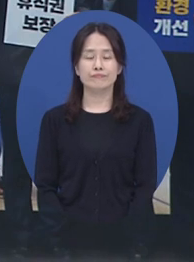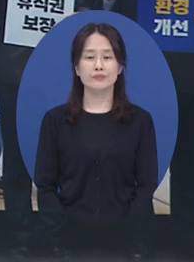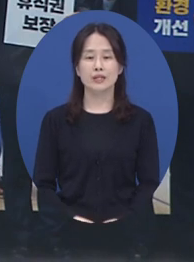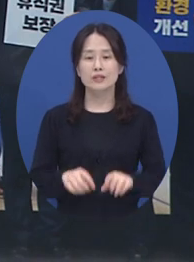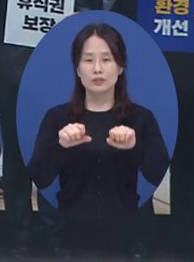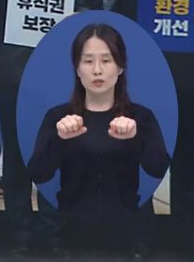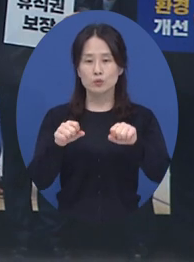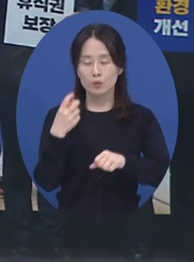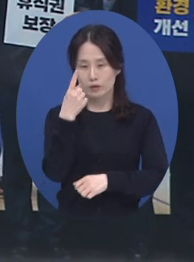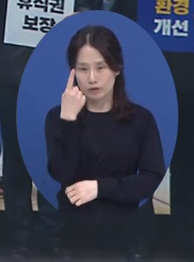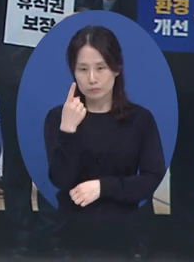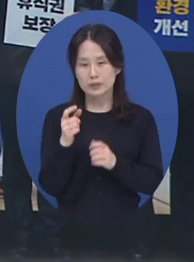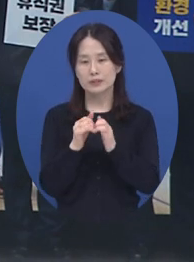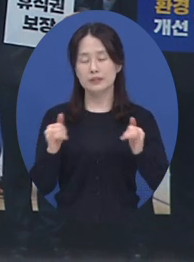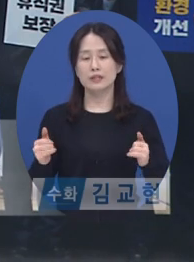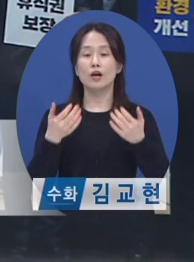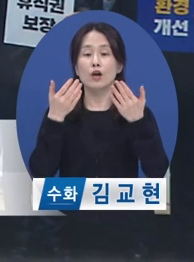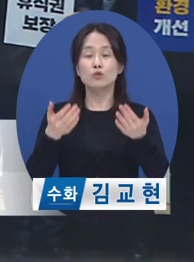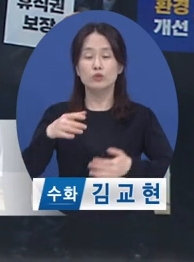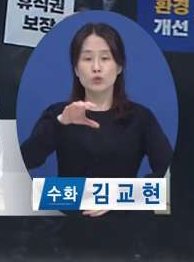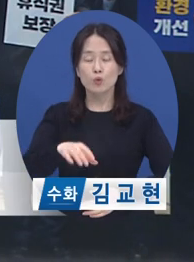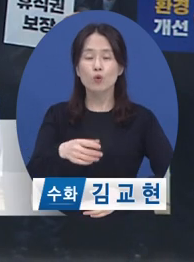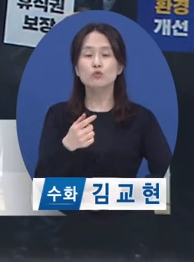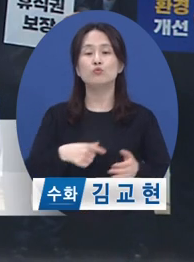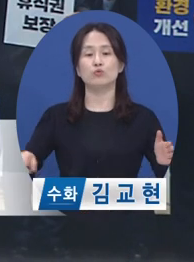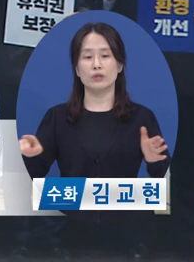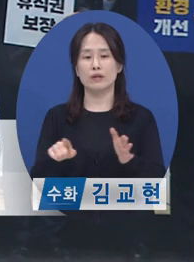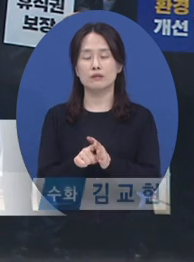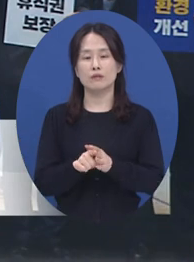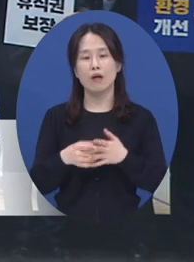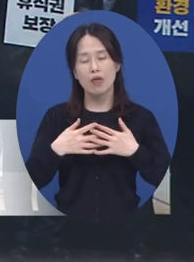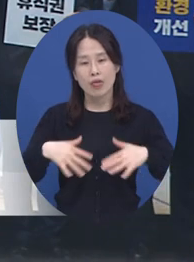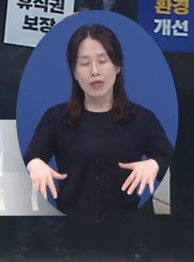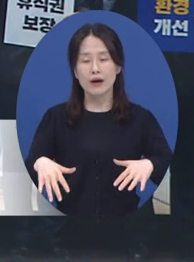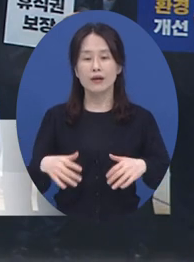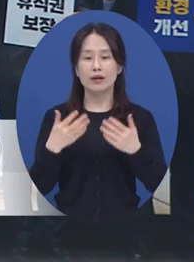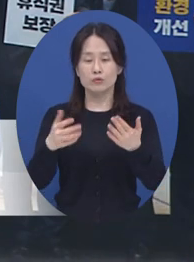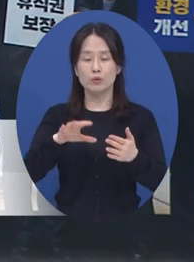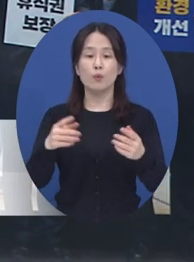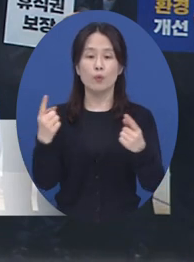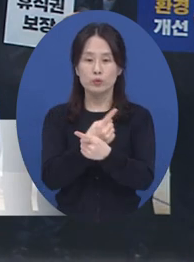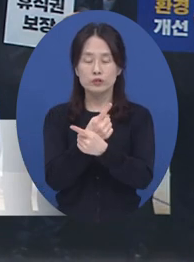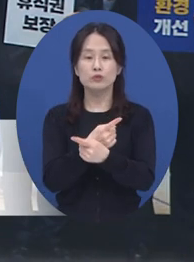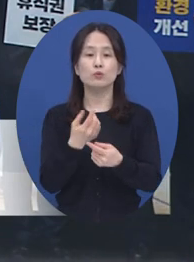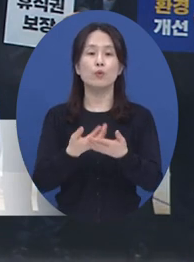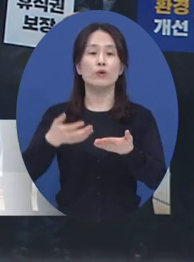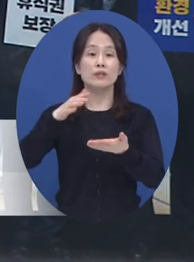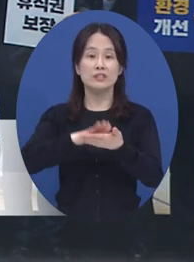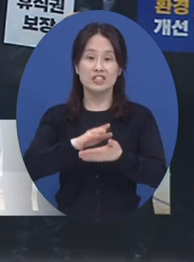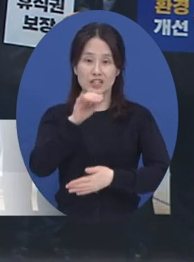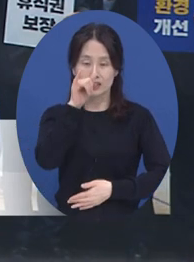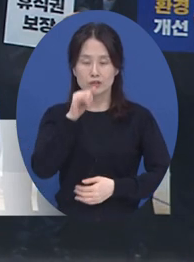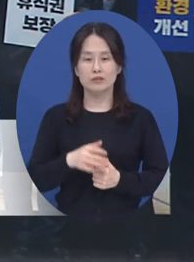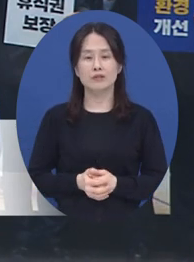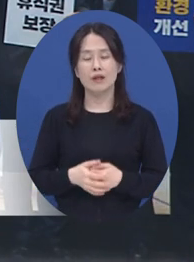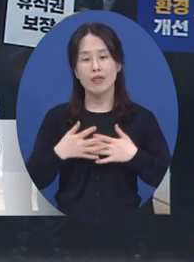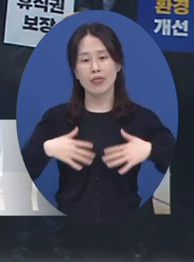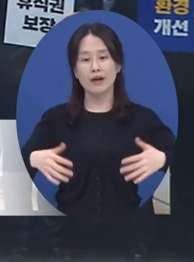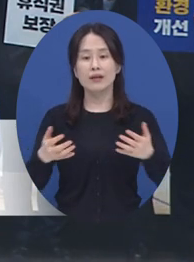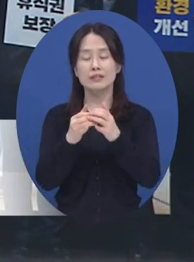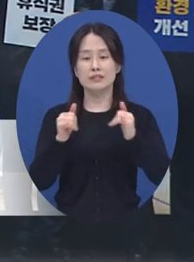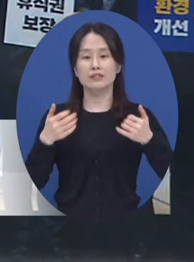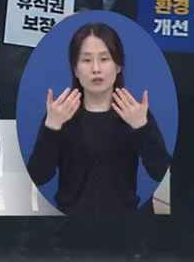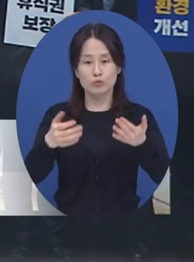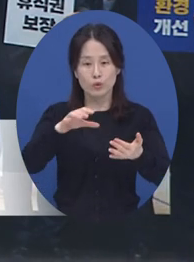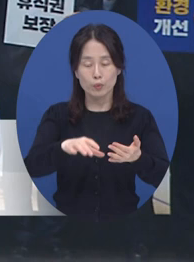경기도는 청소와 경비 노동자들의 휴게권 보장을 위해 열악한 휴게시설들을 신설하거나 개선해 왔는데요. 이러한 취약